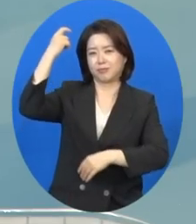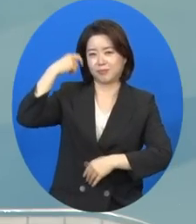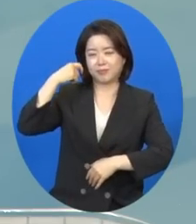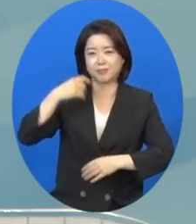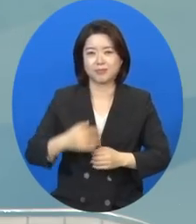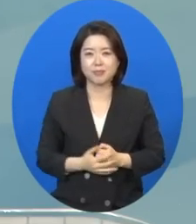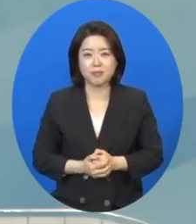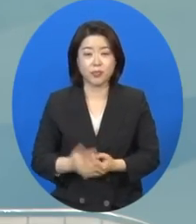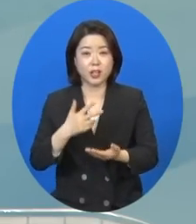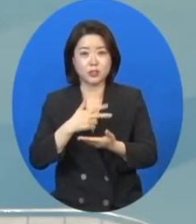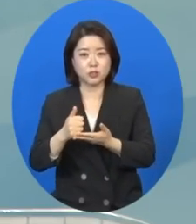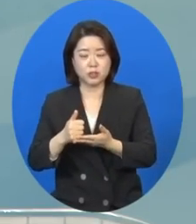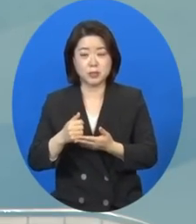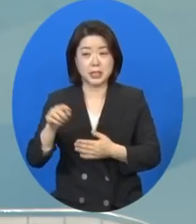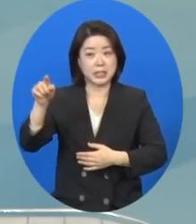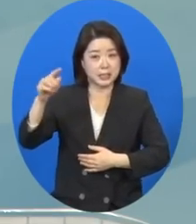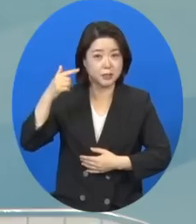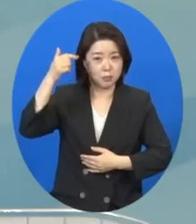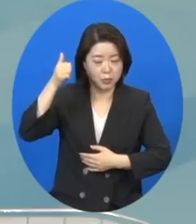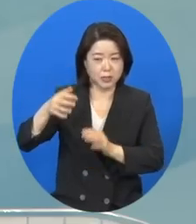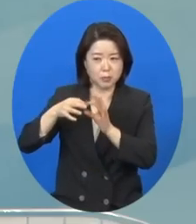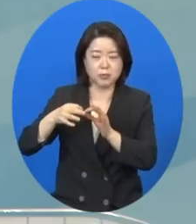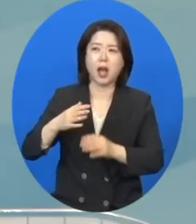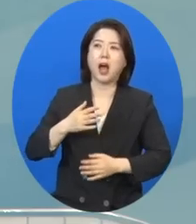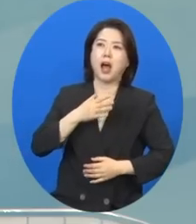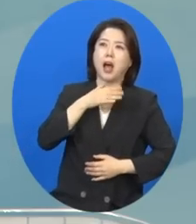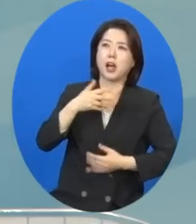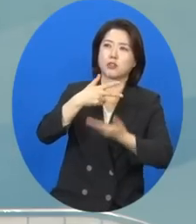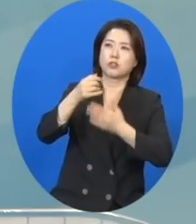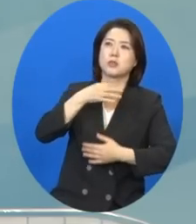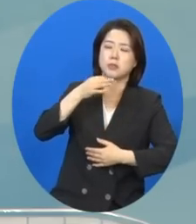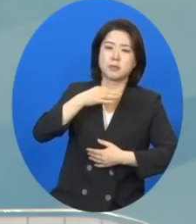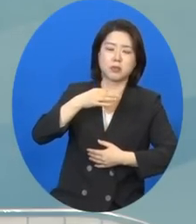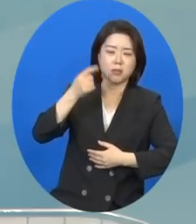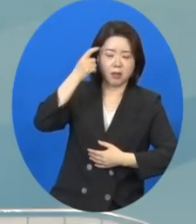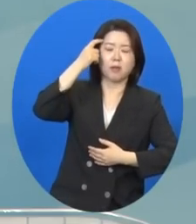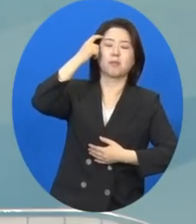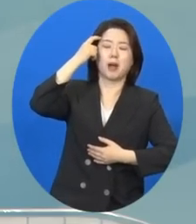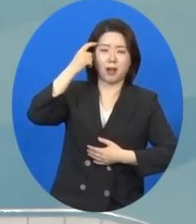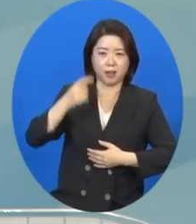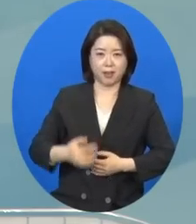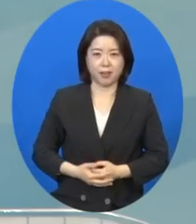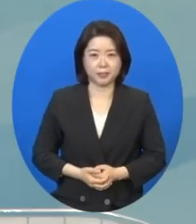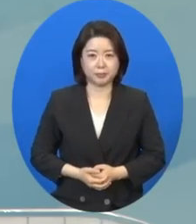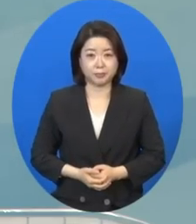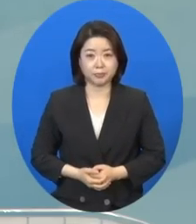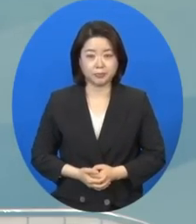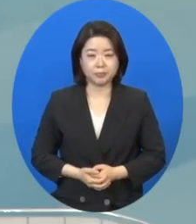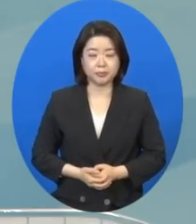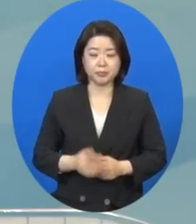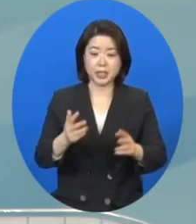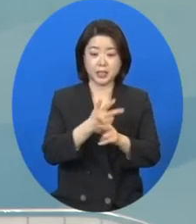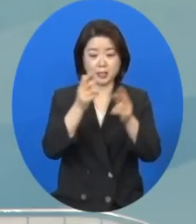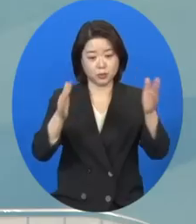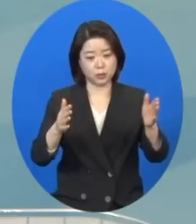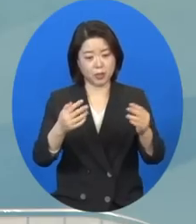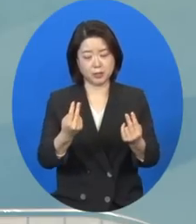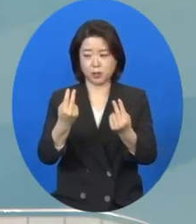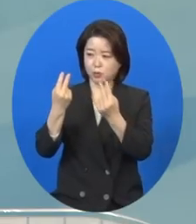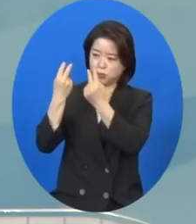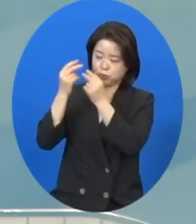저에게 이분들을 통해서 음성을 주시는구나 하는 것을 깨달았어요 한 주간 제가 하는 일들을 쭉 돌아보면